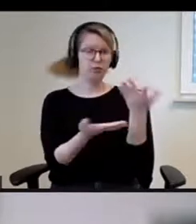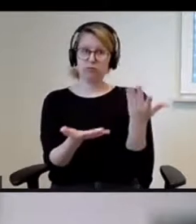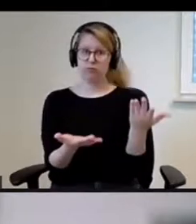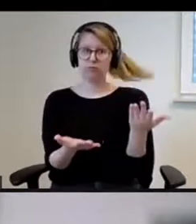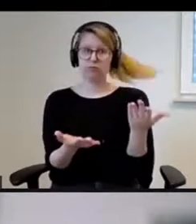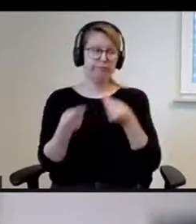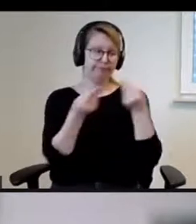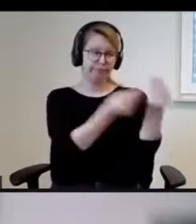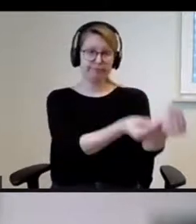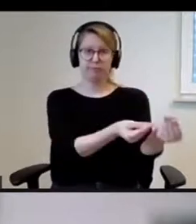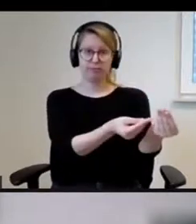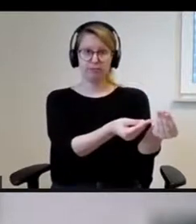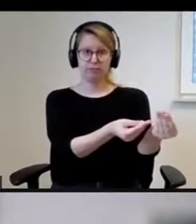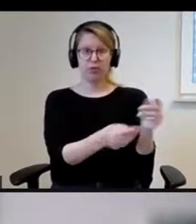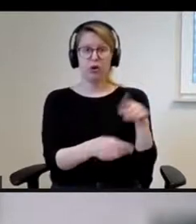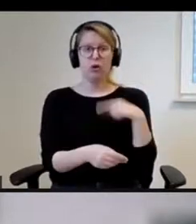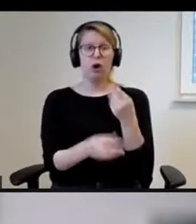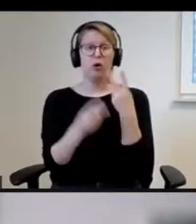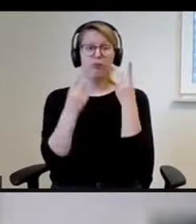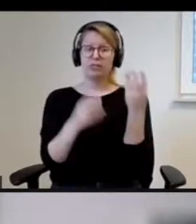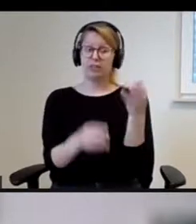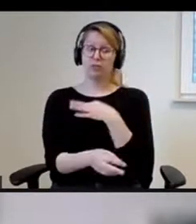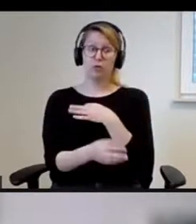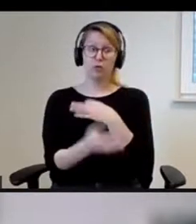pour nous, c'était qu'il y ait